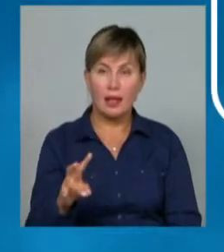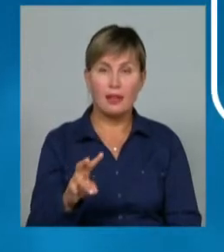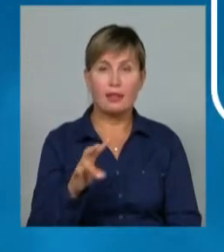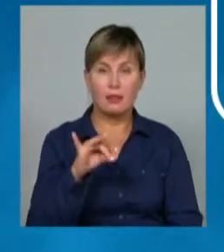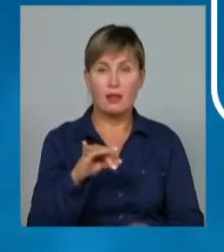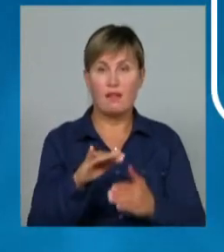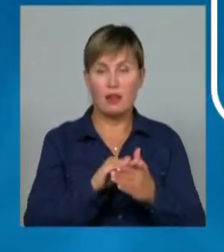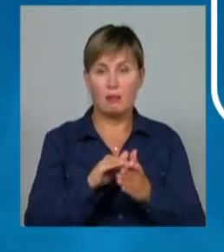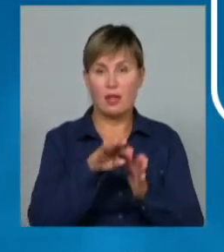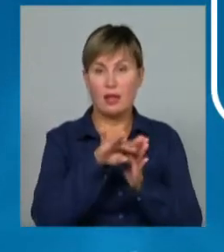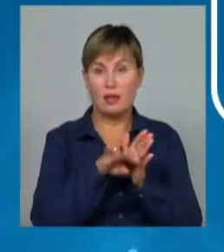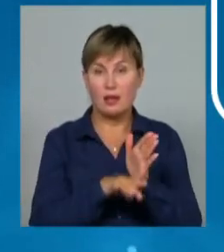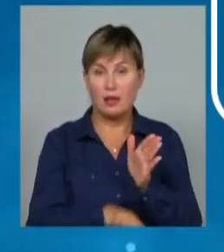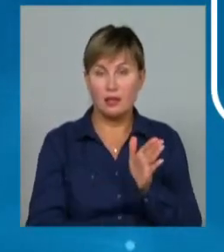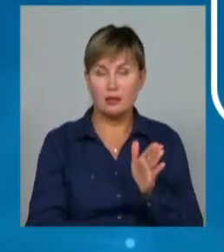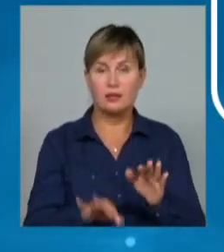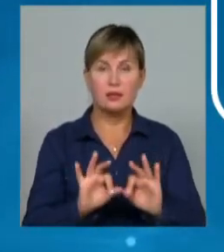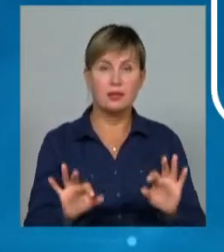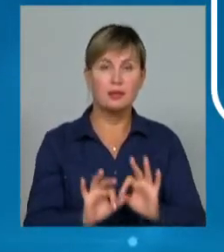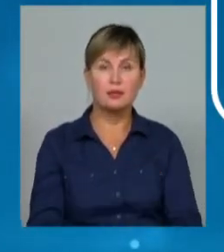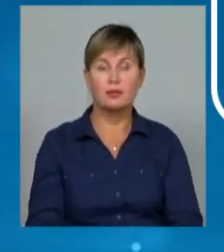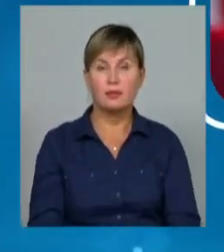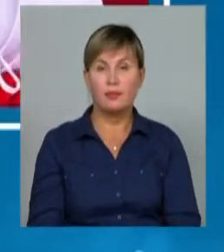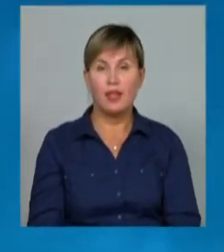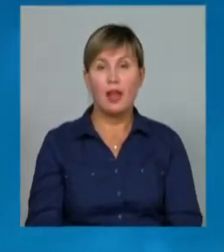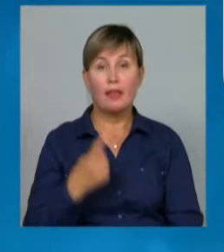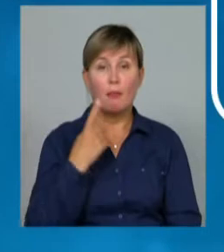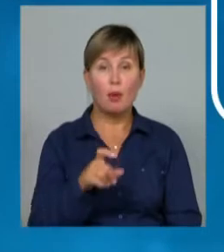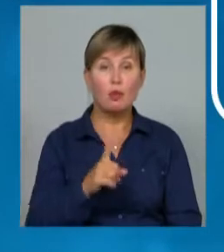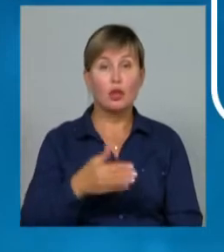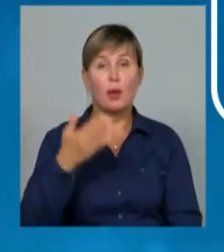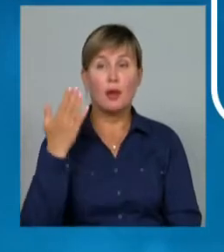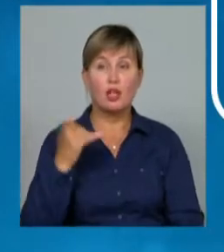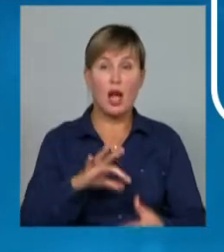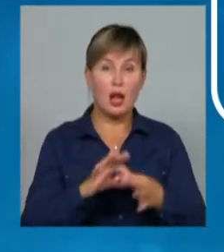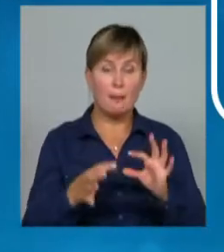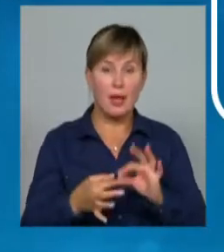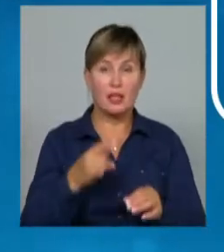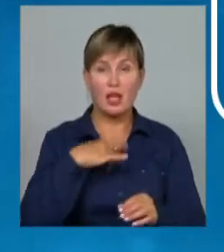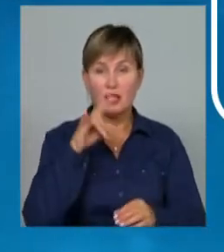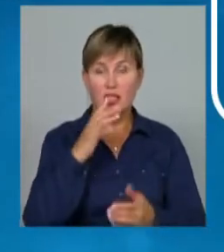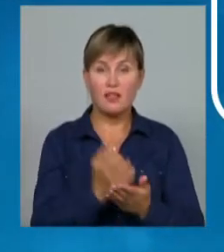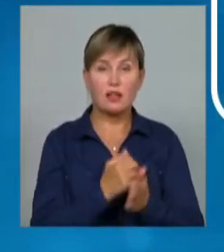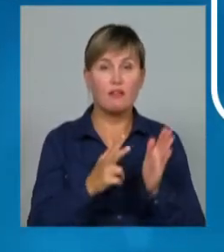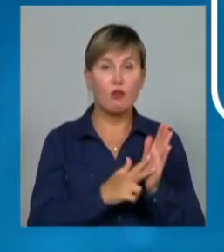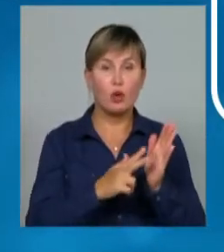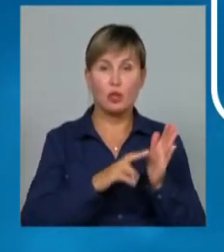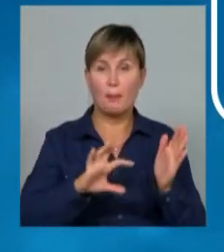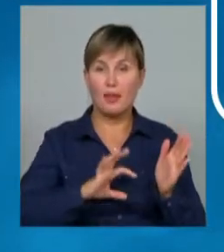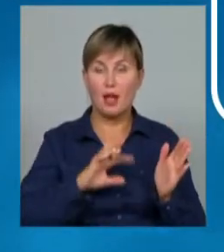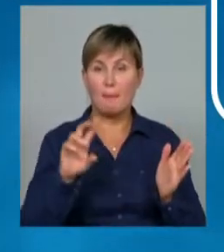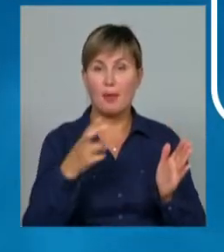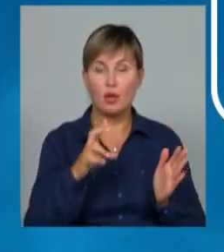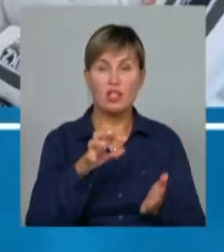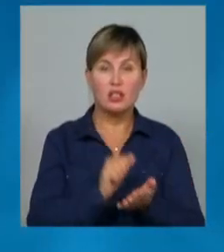Камшибек Кункабаев, Нурислам Санаев и Игорь Сон. Напомним, что на прошедшей Олимпиаде Казахстан выиграл 8 бронзовых медалей и